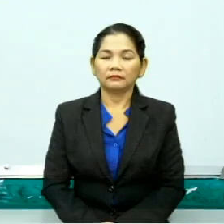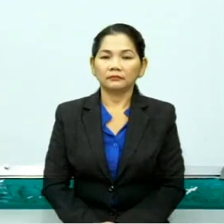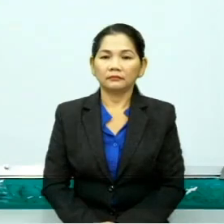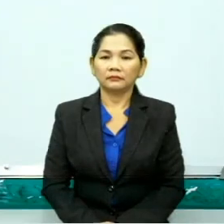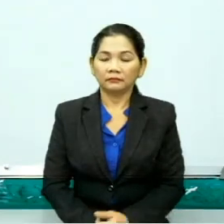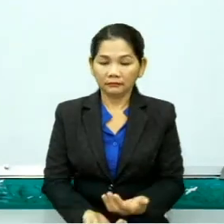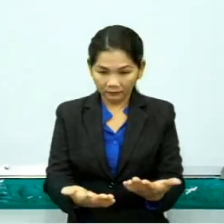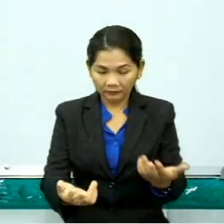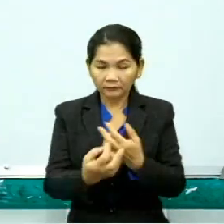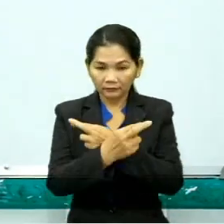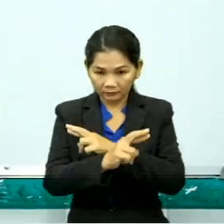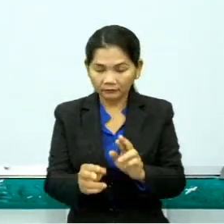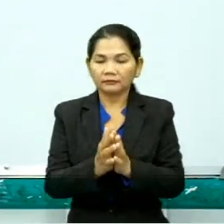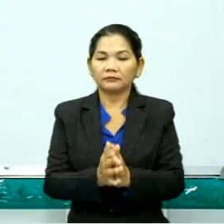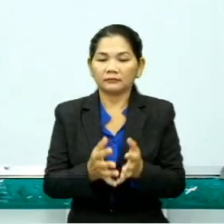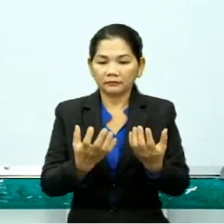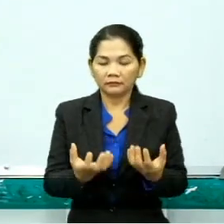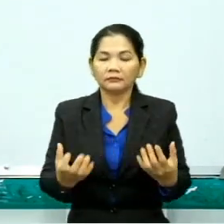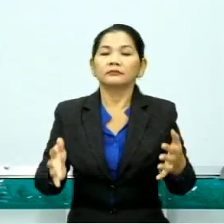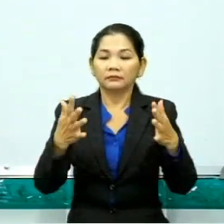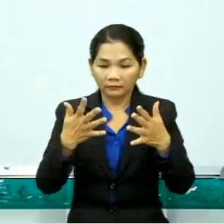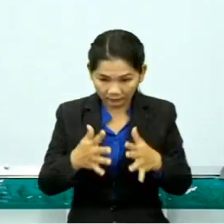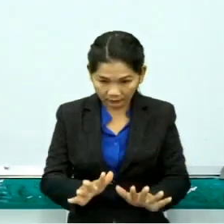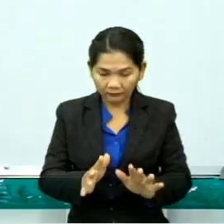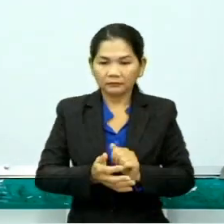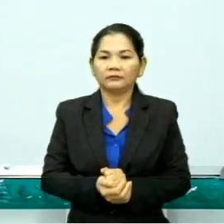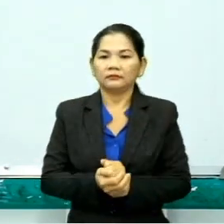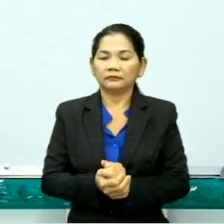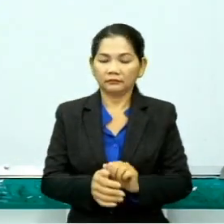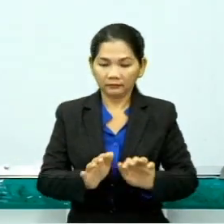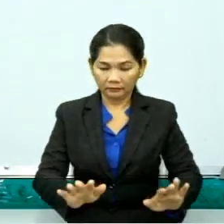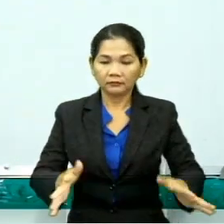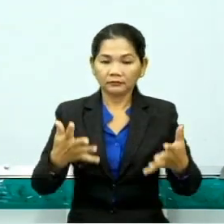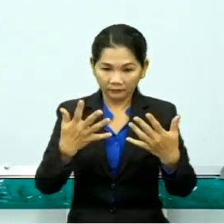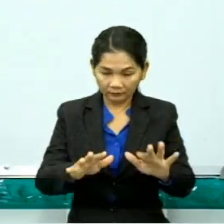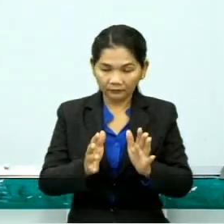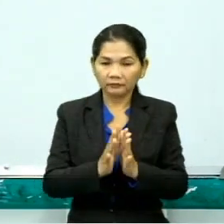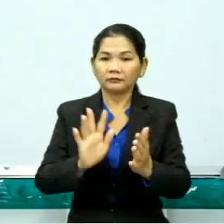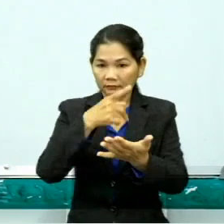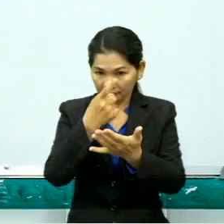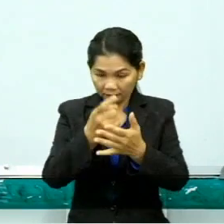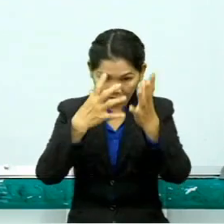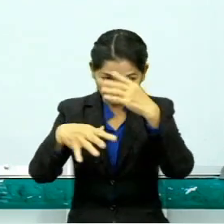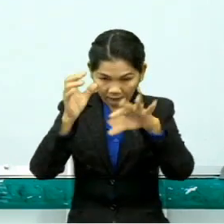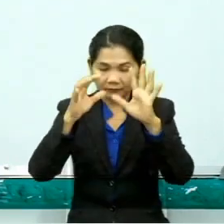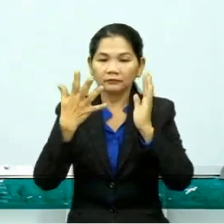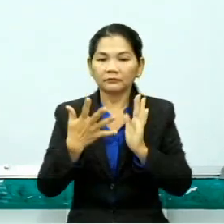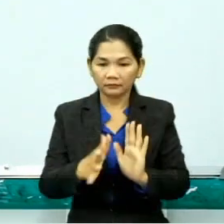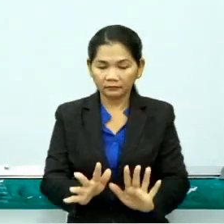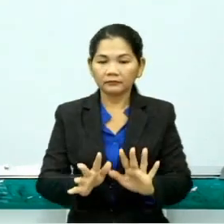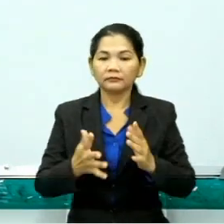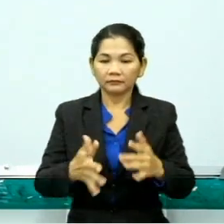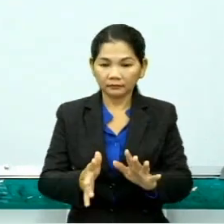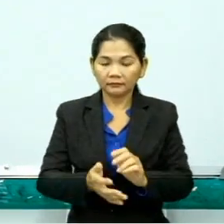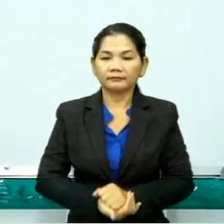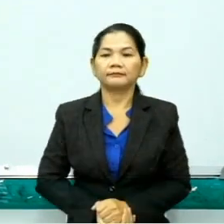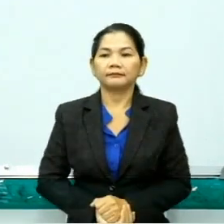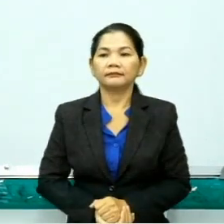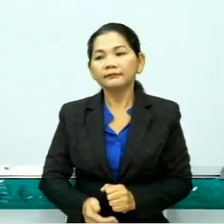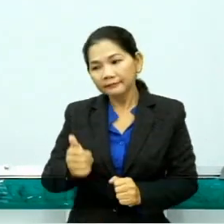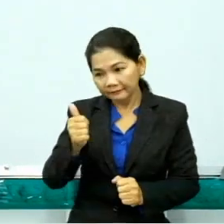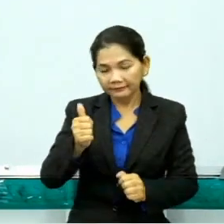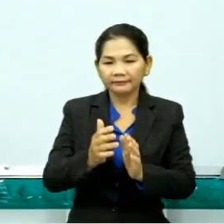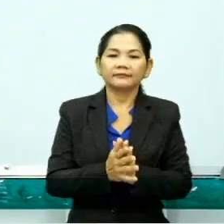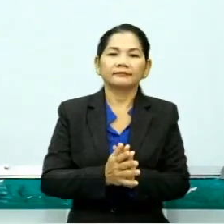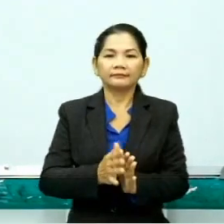Chàng chẳng con bàn trìm xong phải rẻ rùi hai nè con á. Chàng chẳng con bàn trìm luôn là bây cho rùm riêng cho mùi nè cửu hai rừng nơi con.